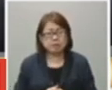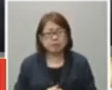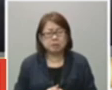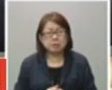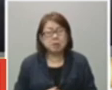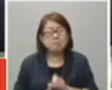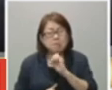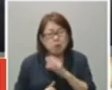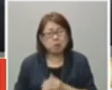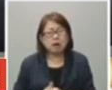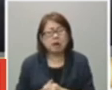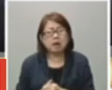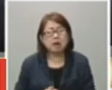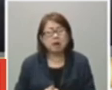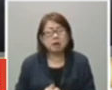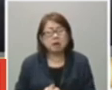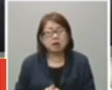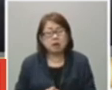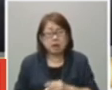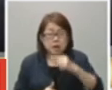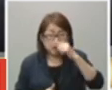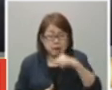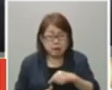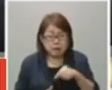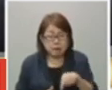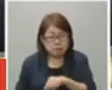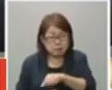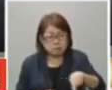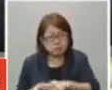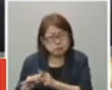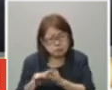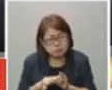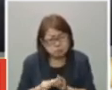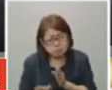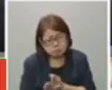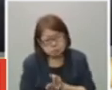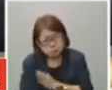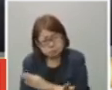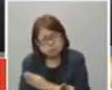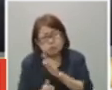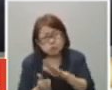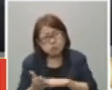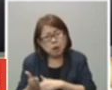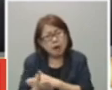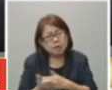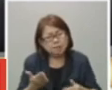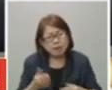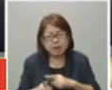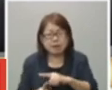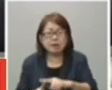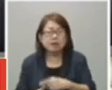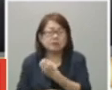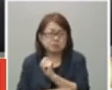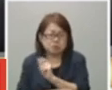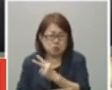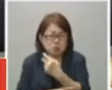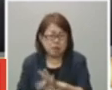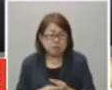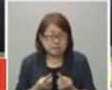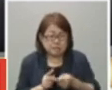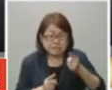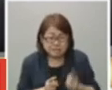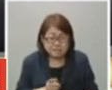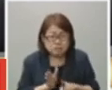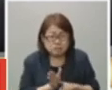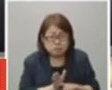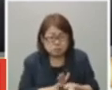ข้องนะครับผู้เกี่ยวข้องในประเทศไทยเนี่ยเขาเตรียมตัวกันมาตั้งแต่เดือนที่แล้วทั้งที่มันเพิ่งแพร่ระบาดเข้าม